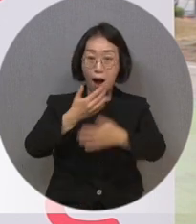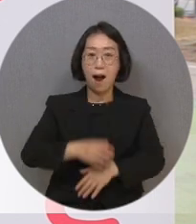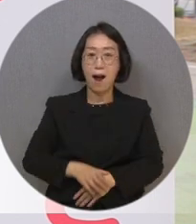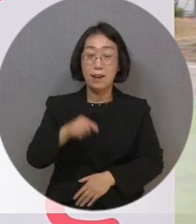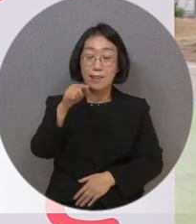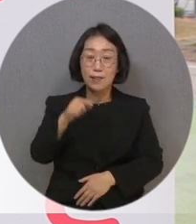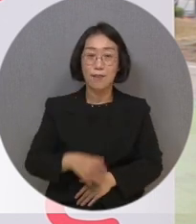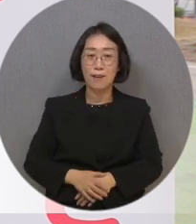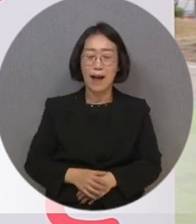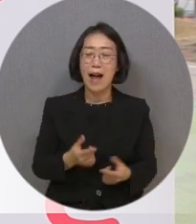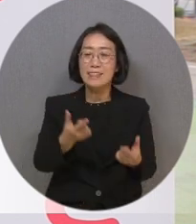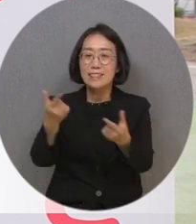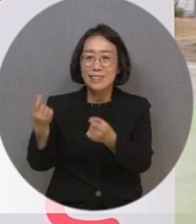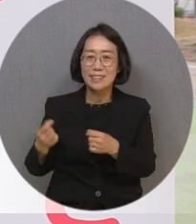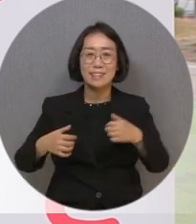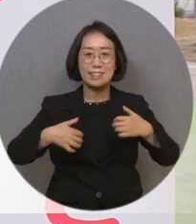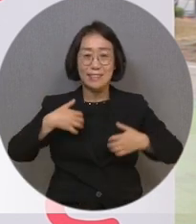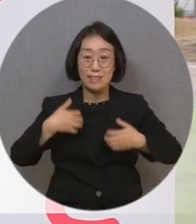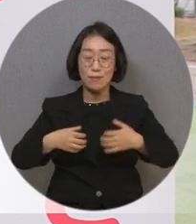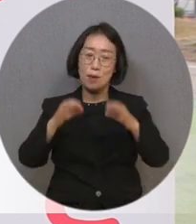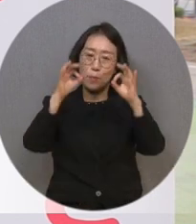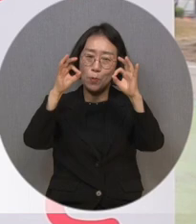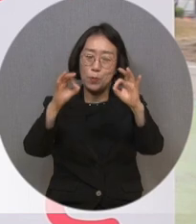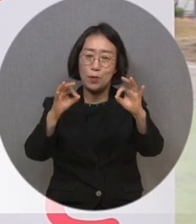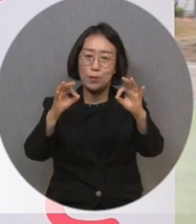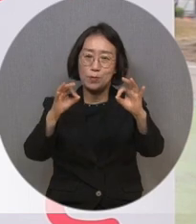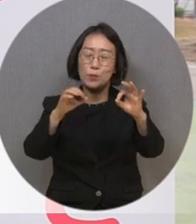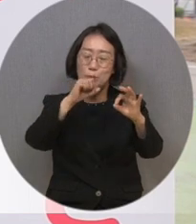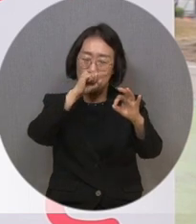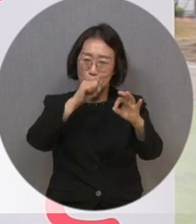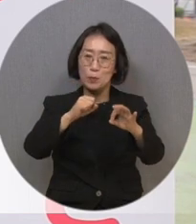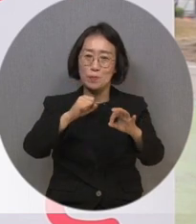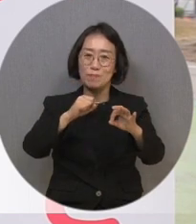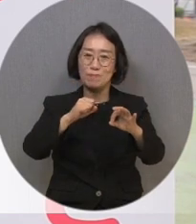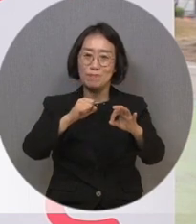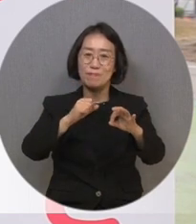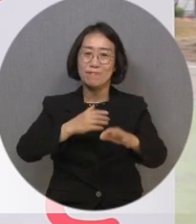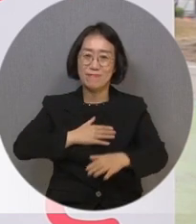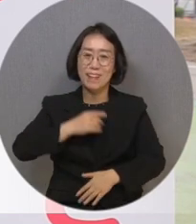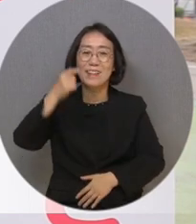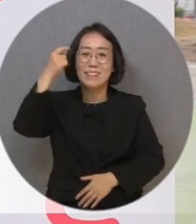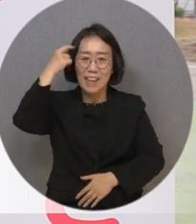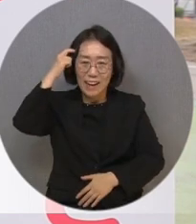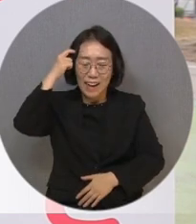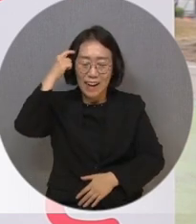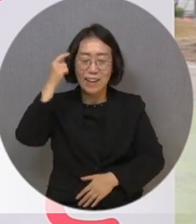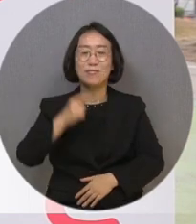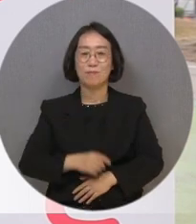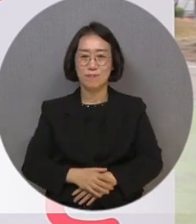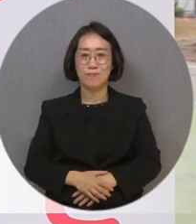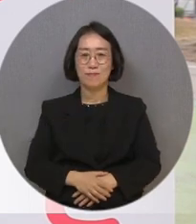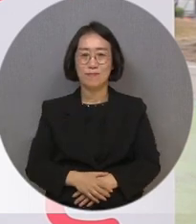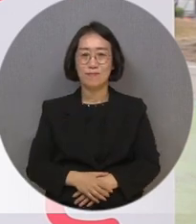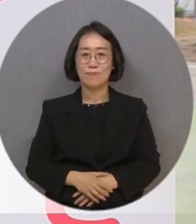상영하고 같이 즐겁게 봤으면 하는 제 생각이에요.